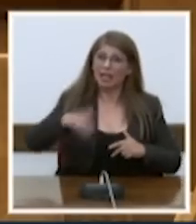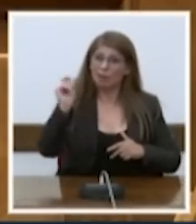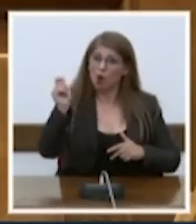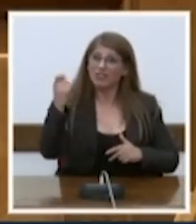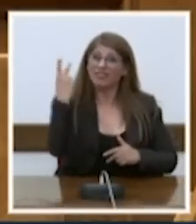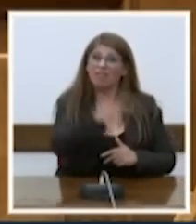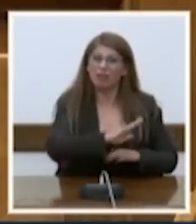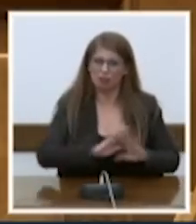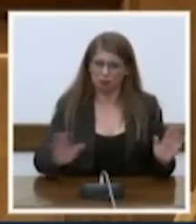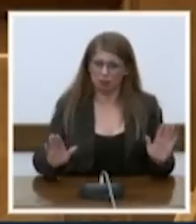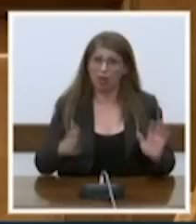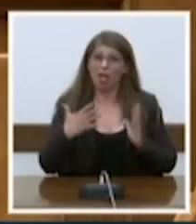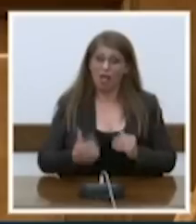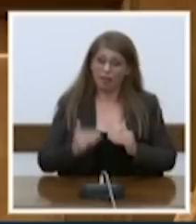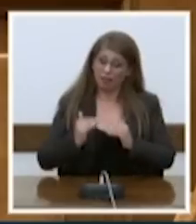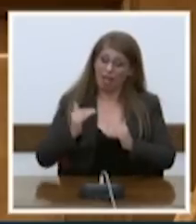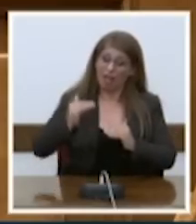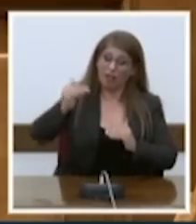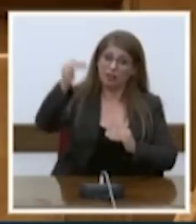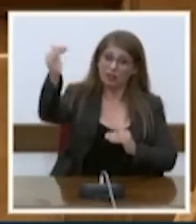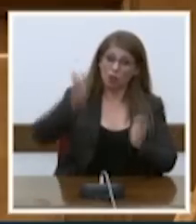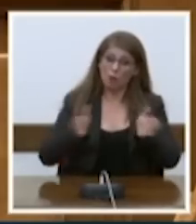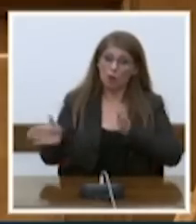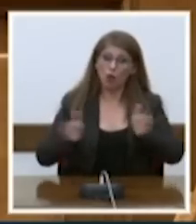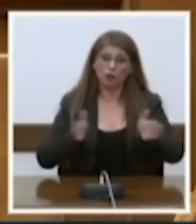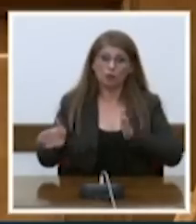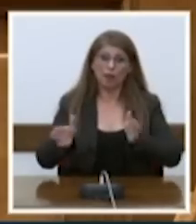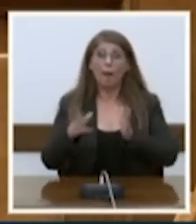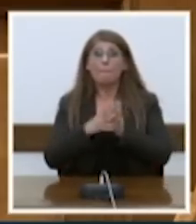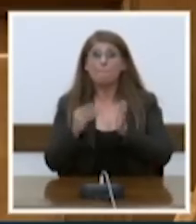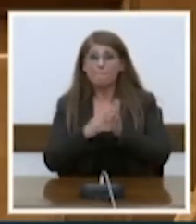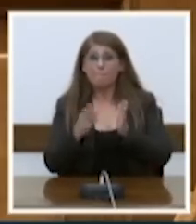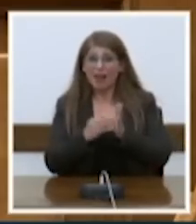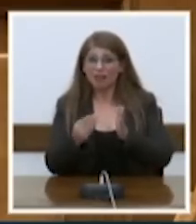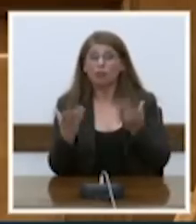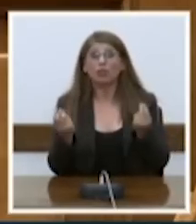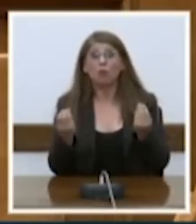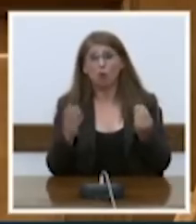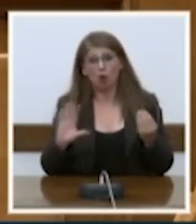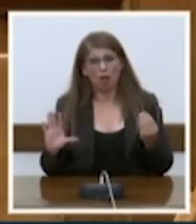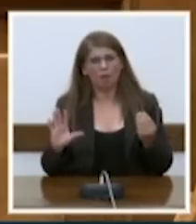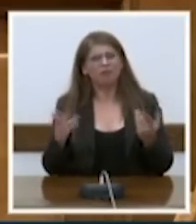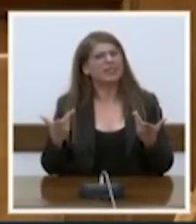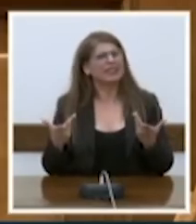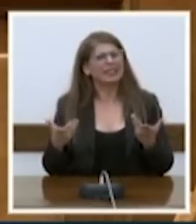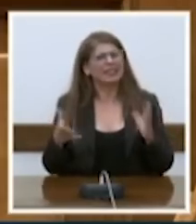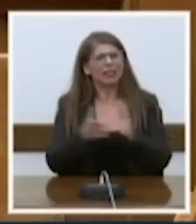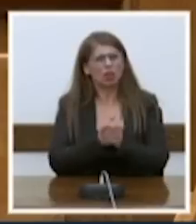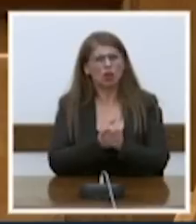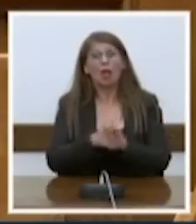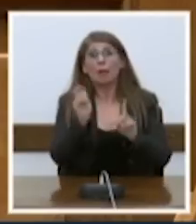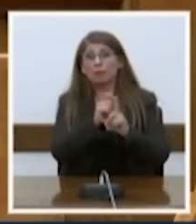σας. Έχει ταξικό πρόσημο. Τα παραδείγματα είναι πολλά. Τι εννοούμε? Η